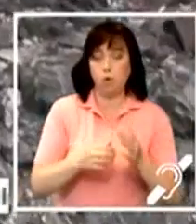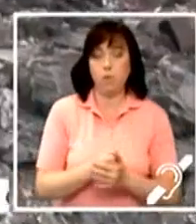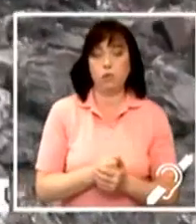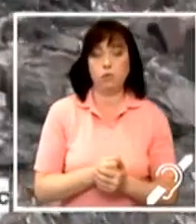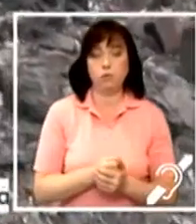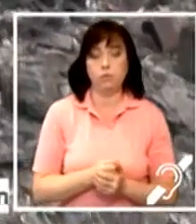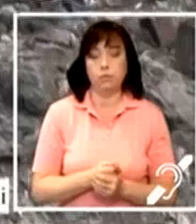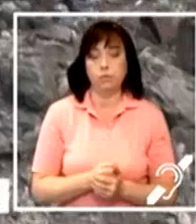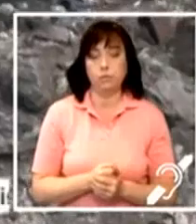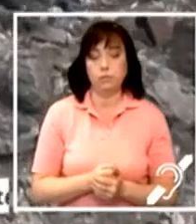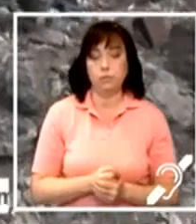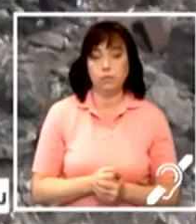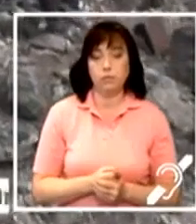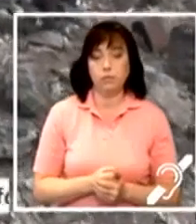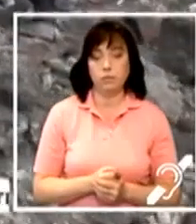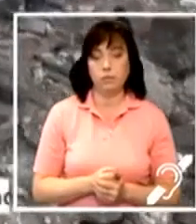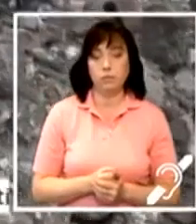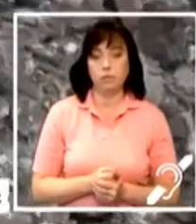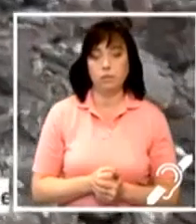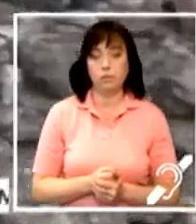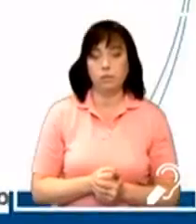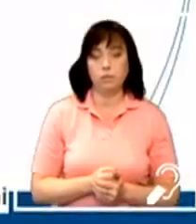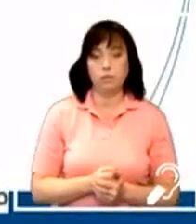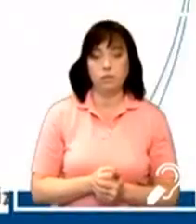partea controlată de ruși.